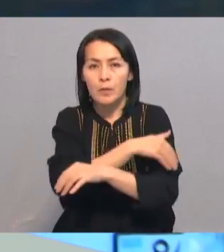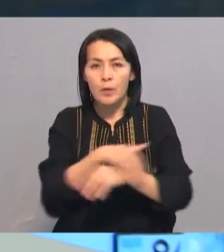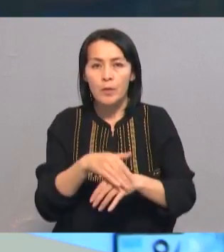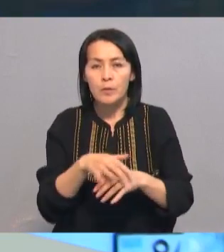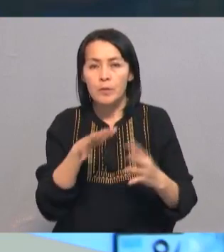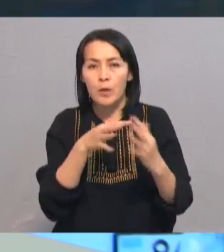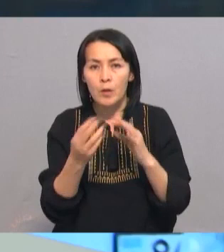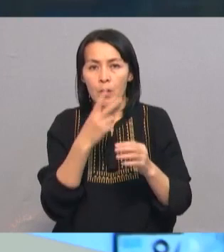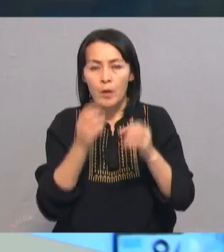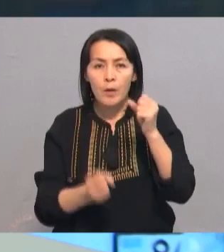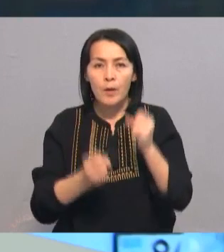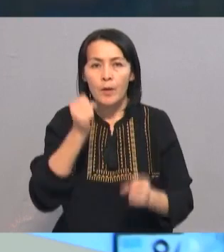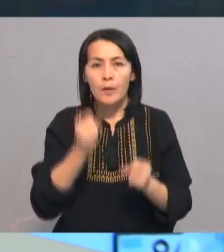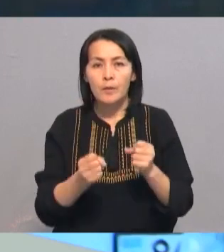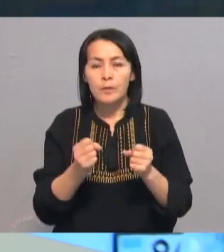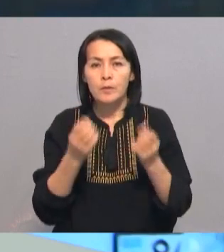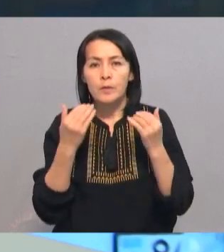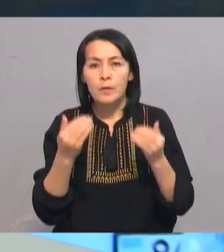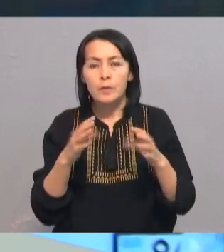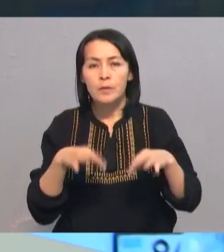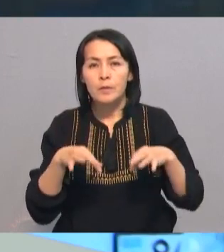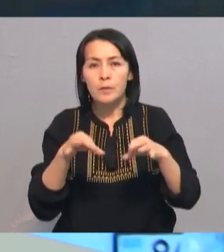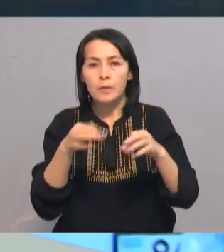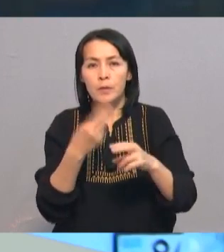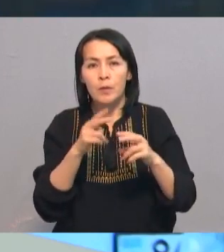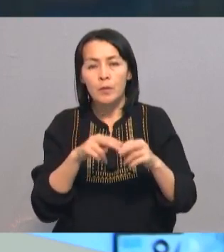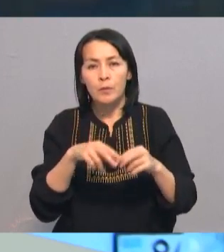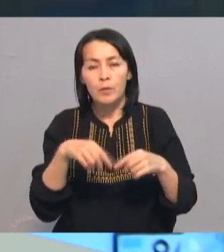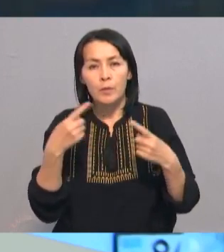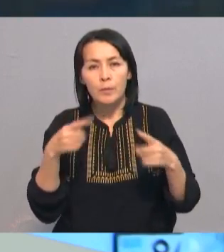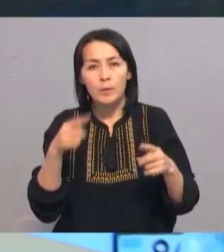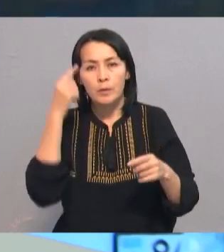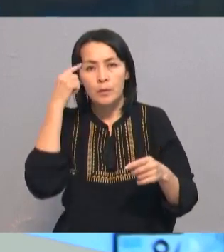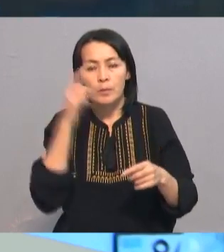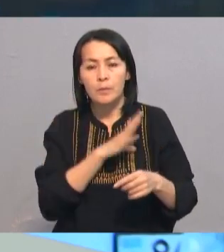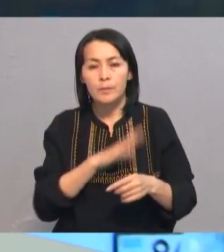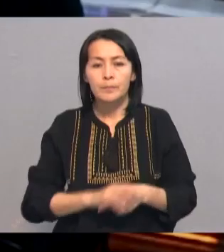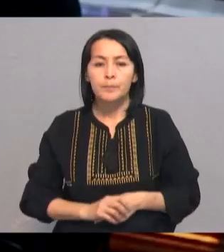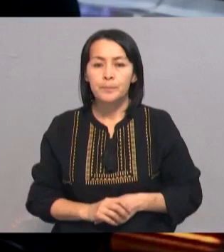поселка заметили автомобиль УАЗ-Патриот, движение которого вызвало подозрение.